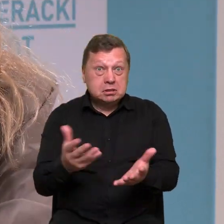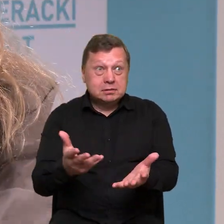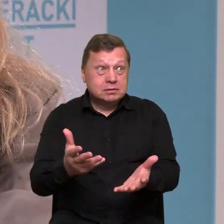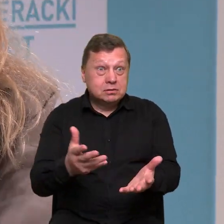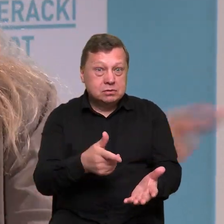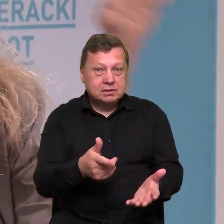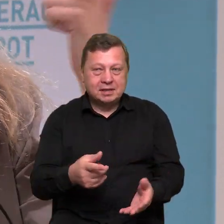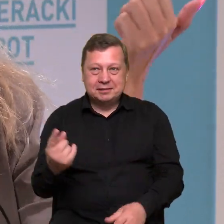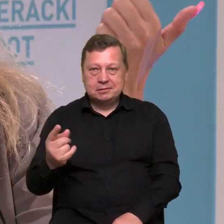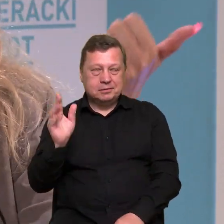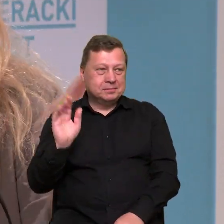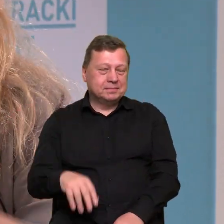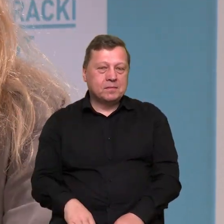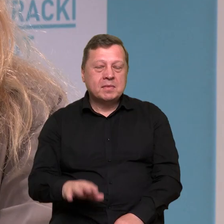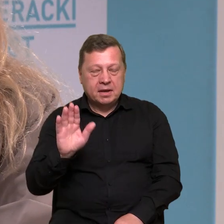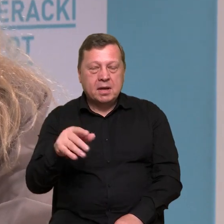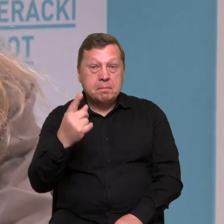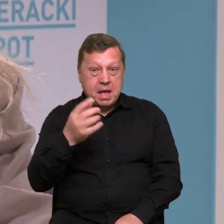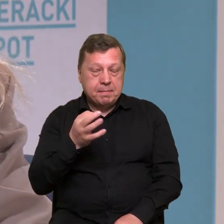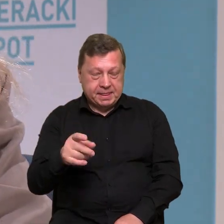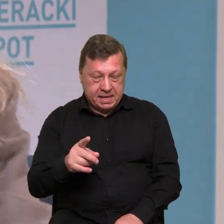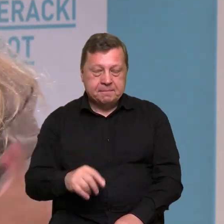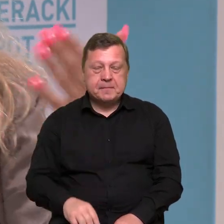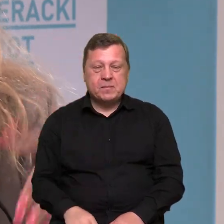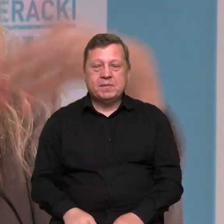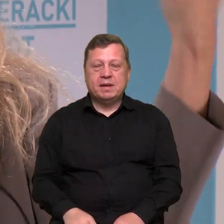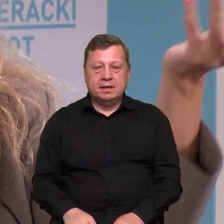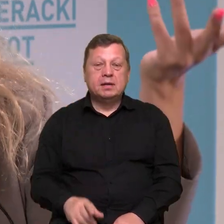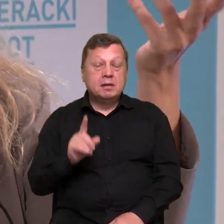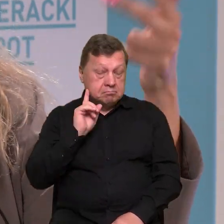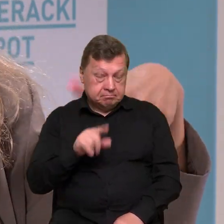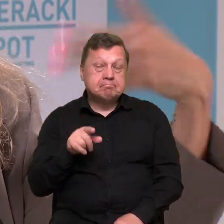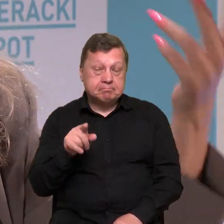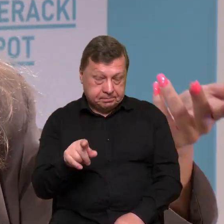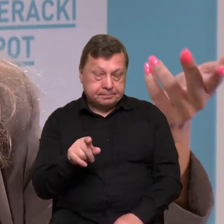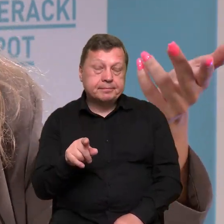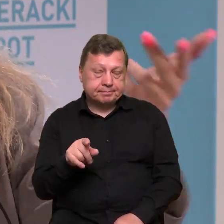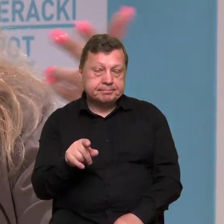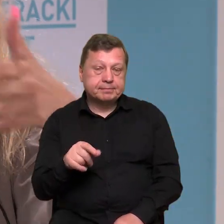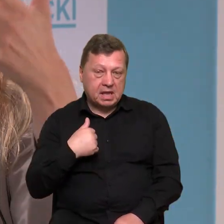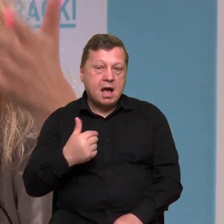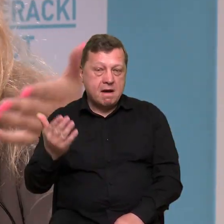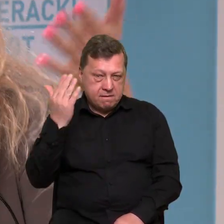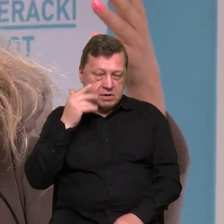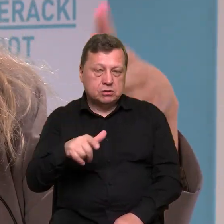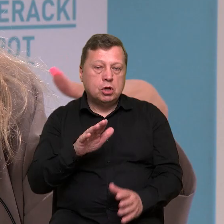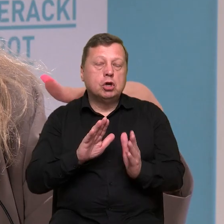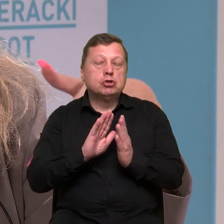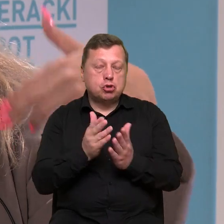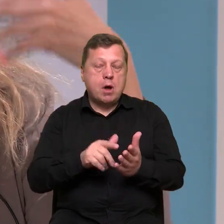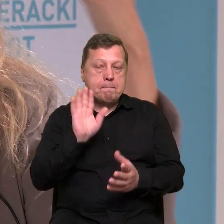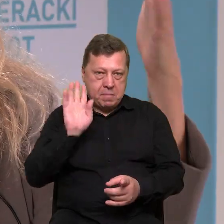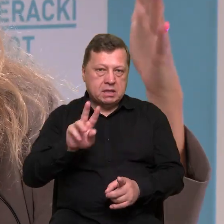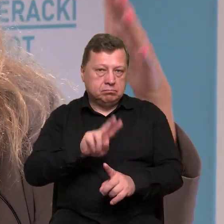Super. Więc tak, pierwsze pytanie. Rzeczywiście wiedziałam, że ta książka będzie